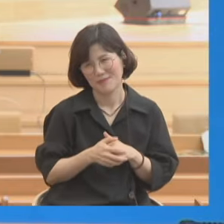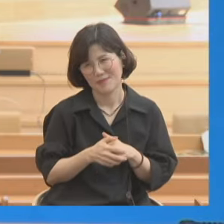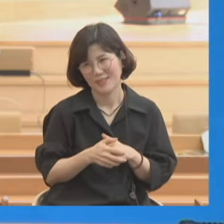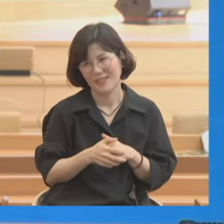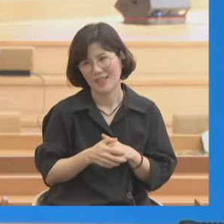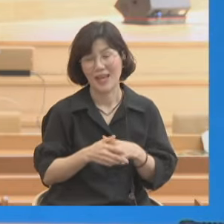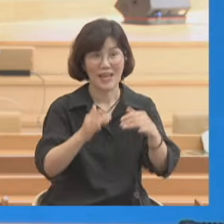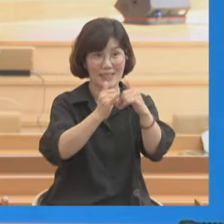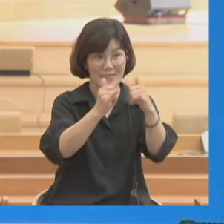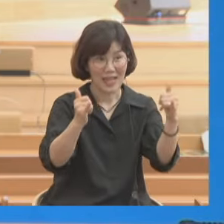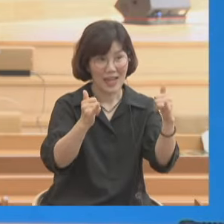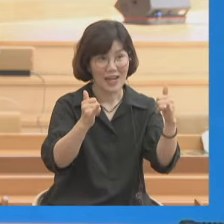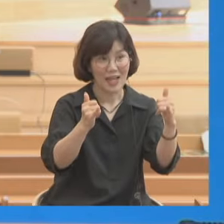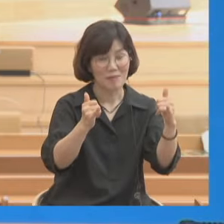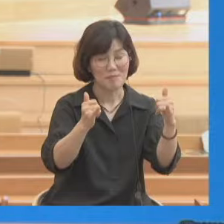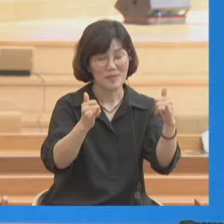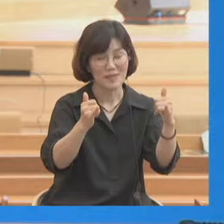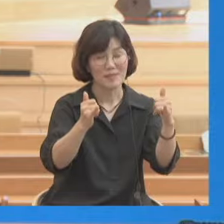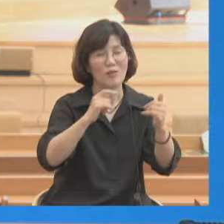근데 사람들은 속아요.